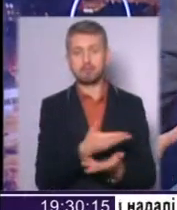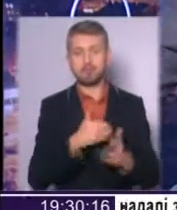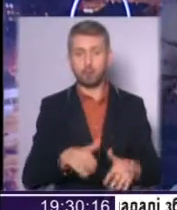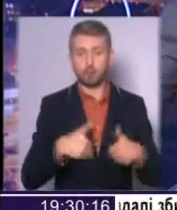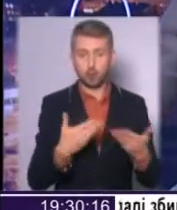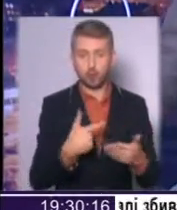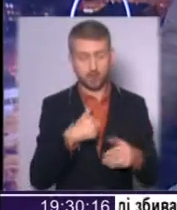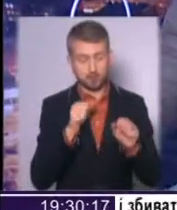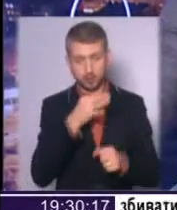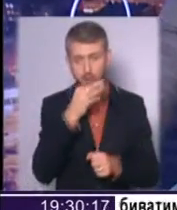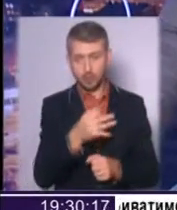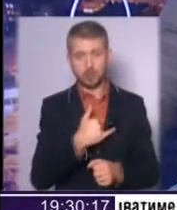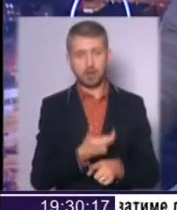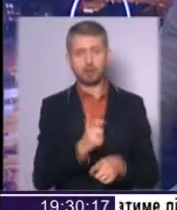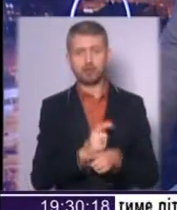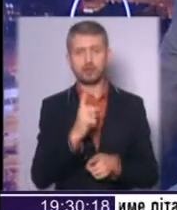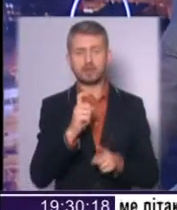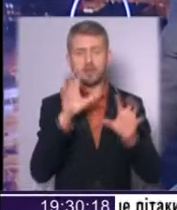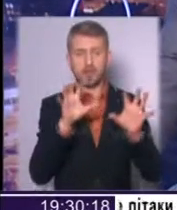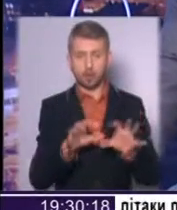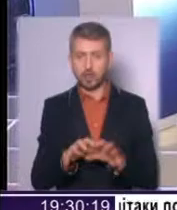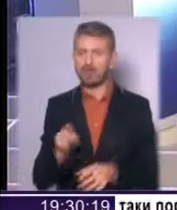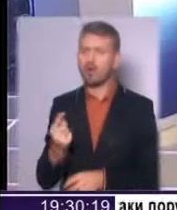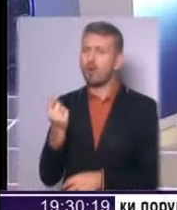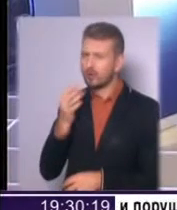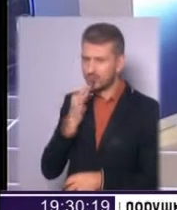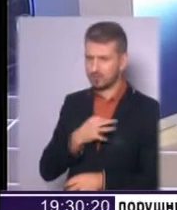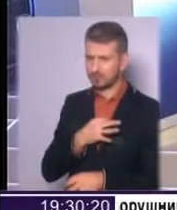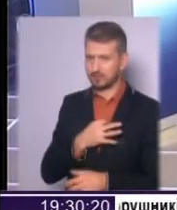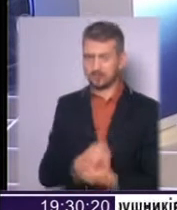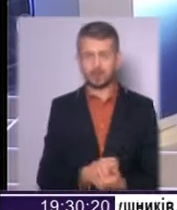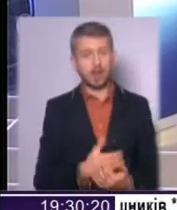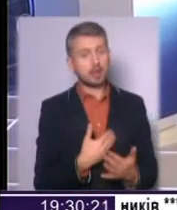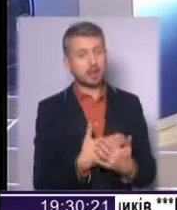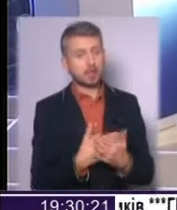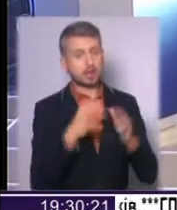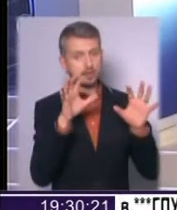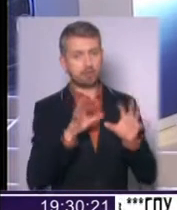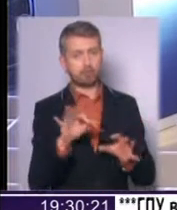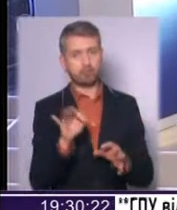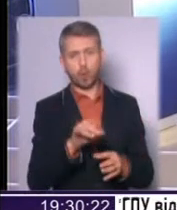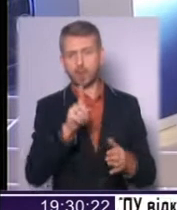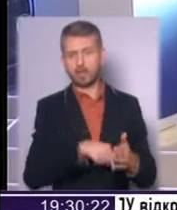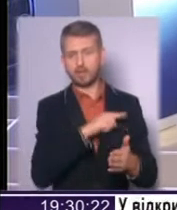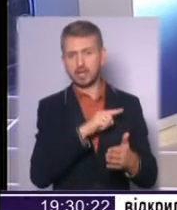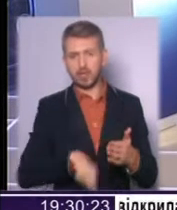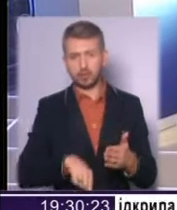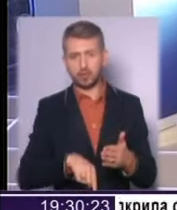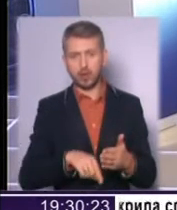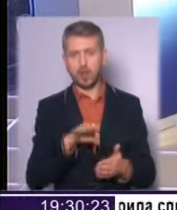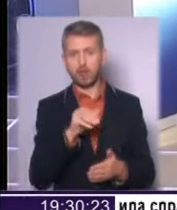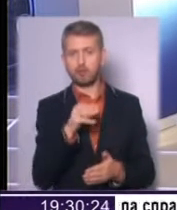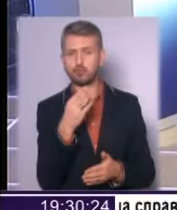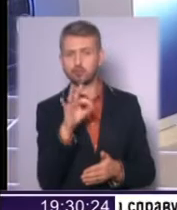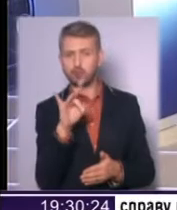якби питання залу. Ставиться поправка на голосування, не набирає голосів, ну, значить, зал не підтримує. Але це